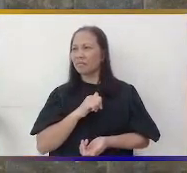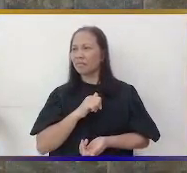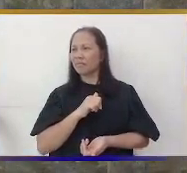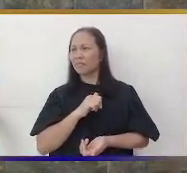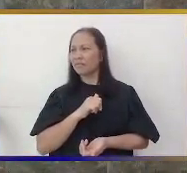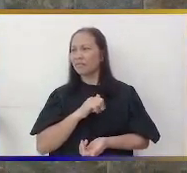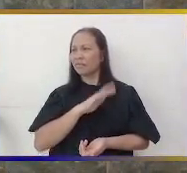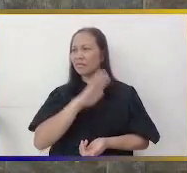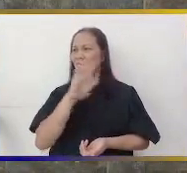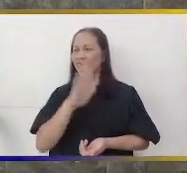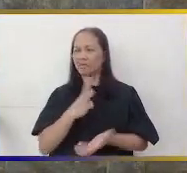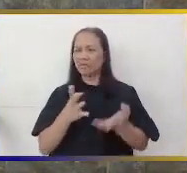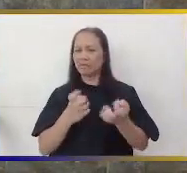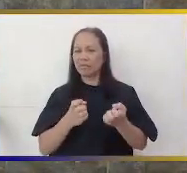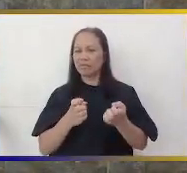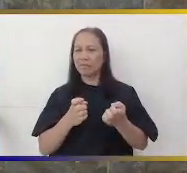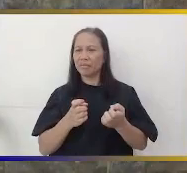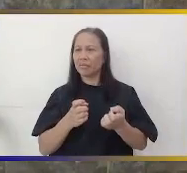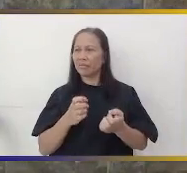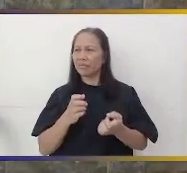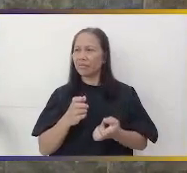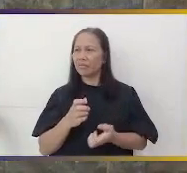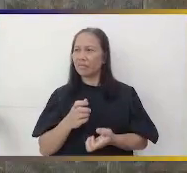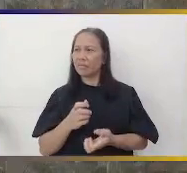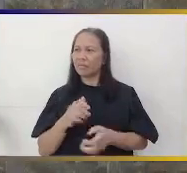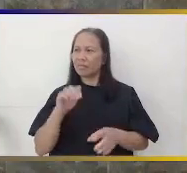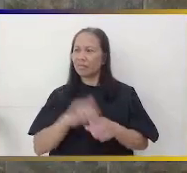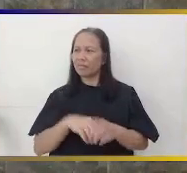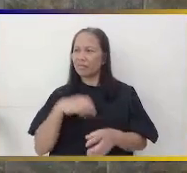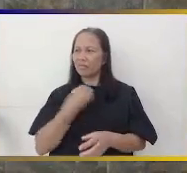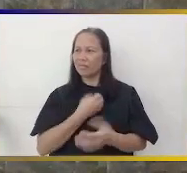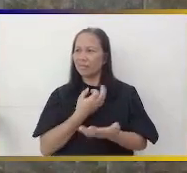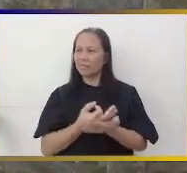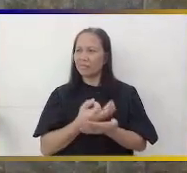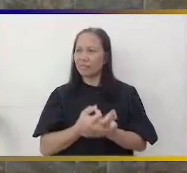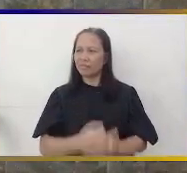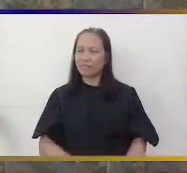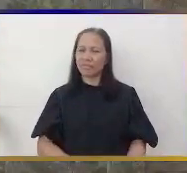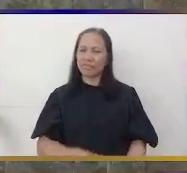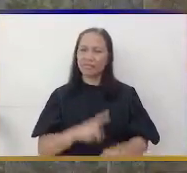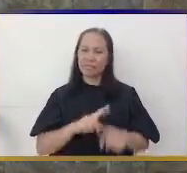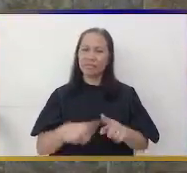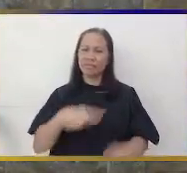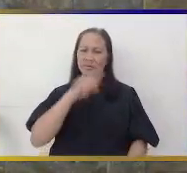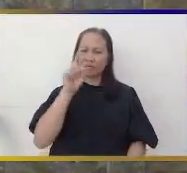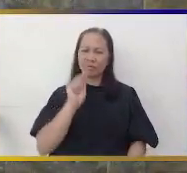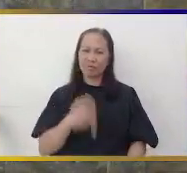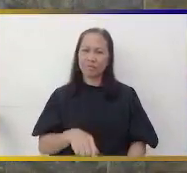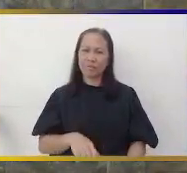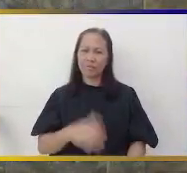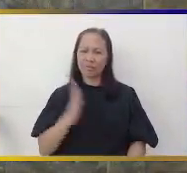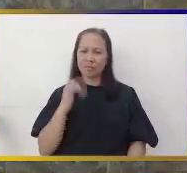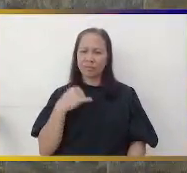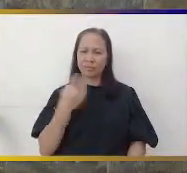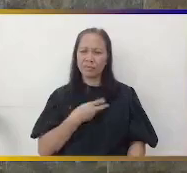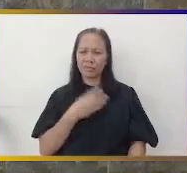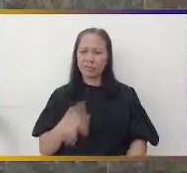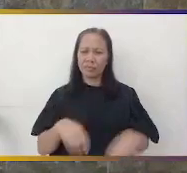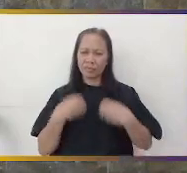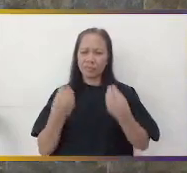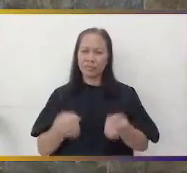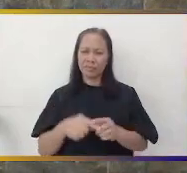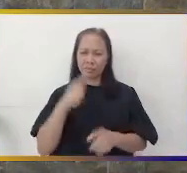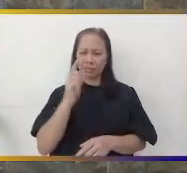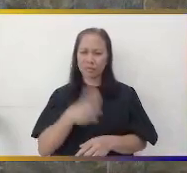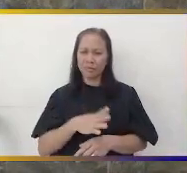sa Diyos you see that now ngayon ang tanong Bakit nagbibigay tayo sa Diyos hindi naman pala